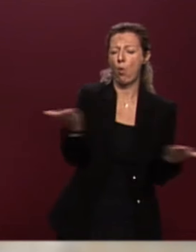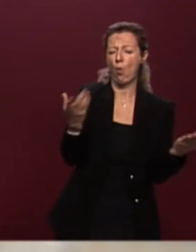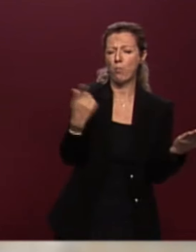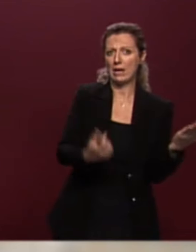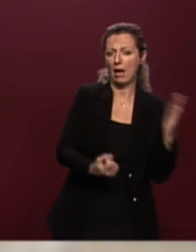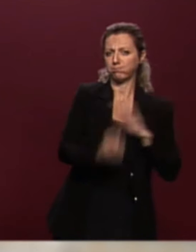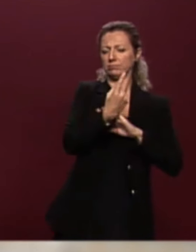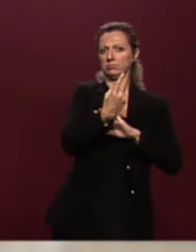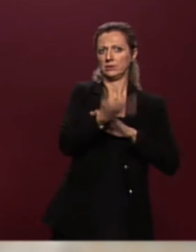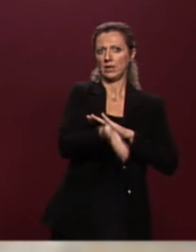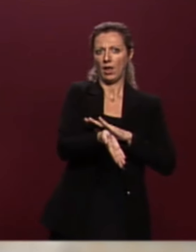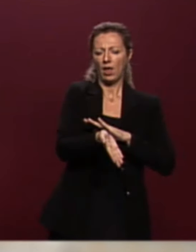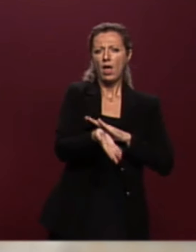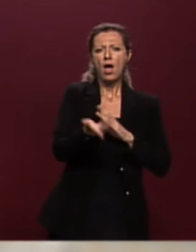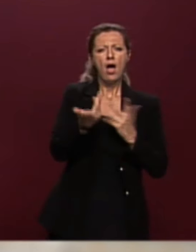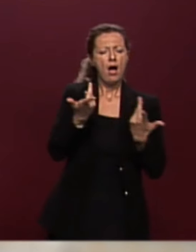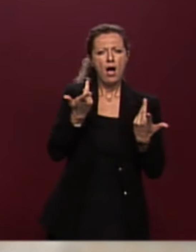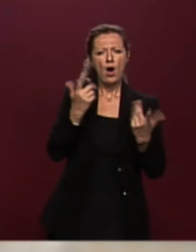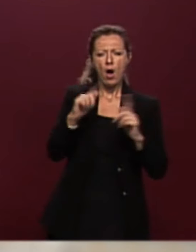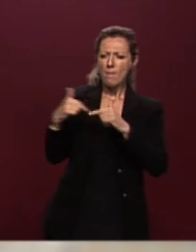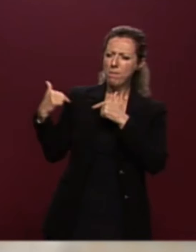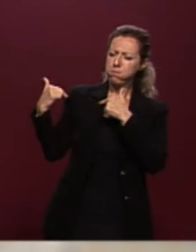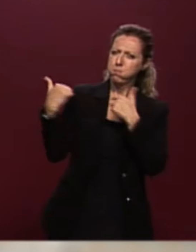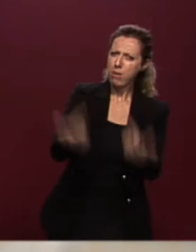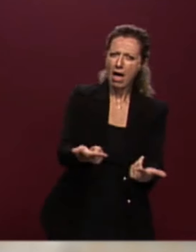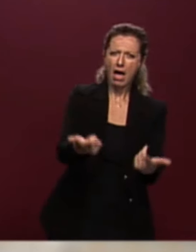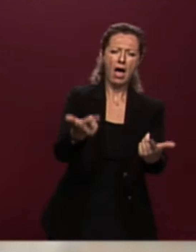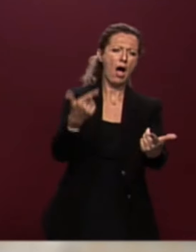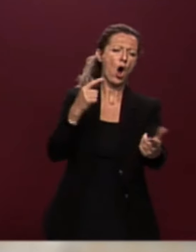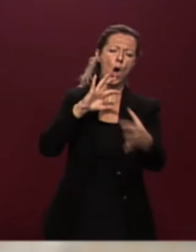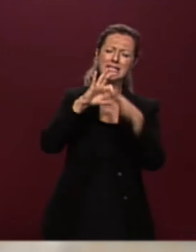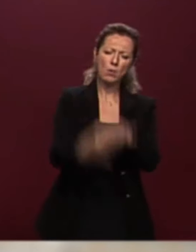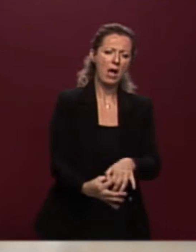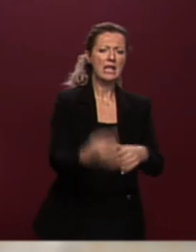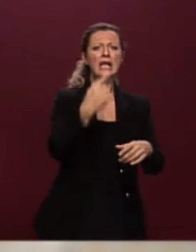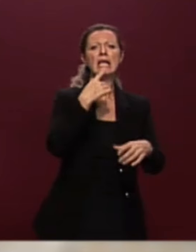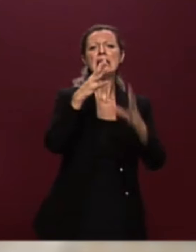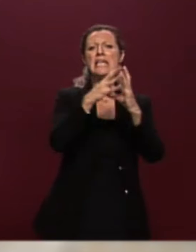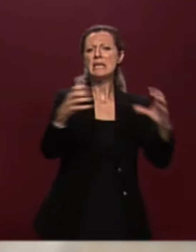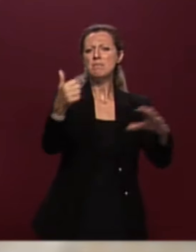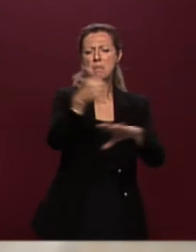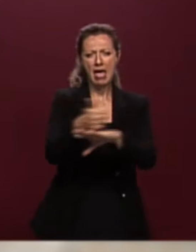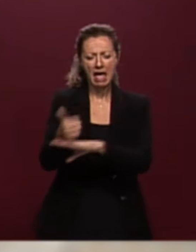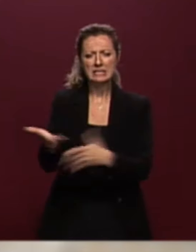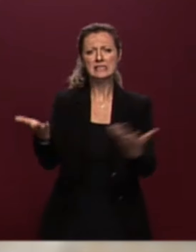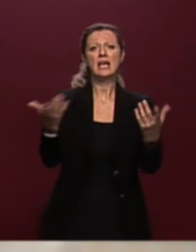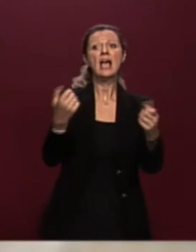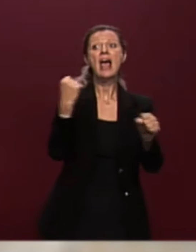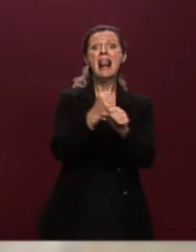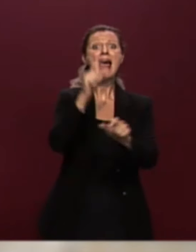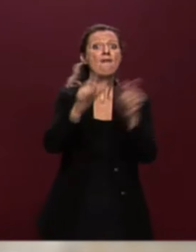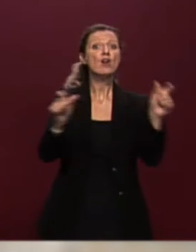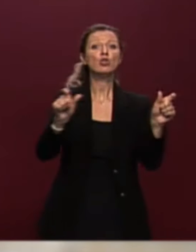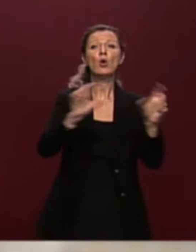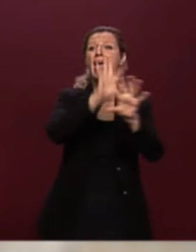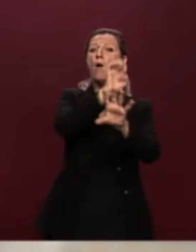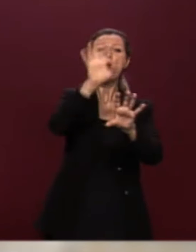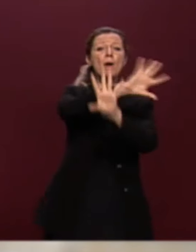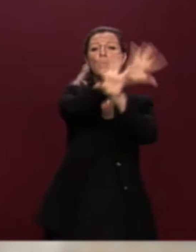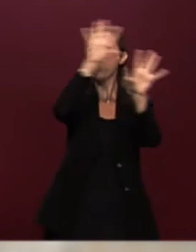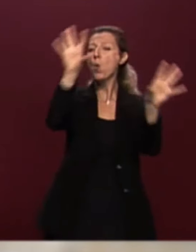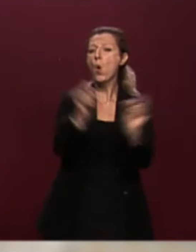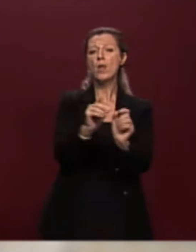profonde ripercussioni per le imprese e i lavoratori di tutta Europa.